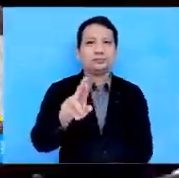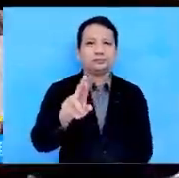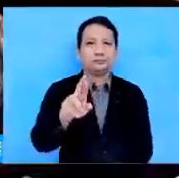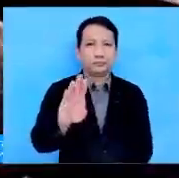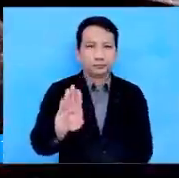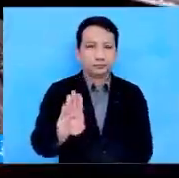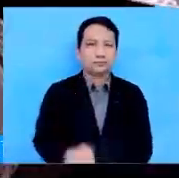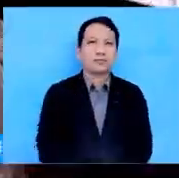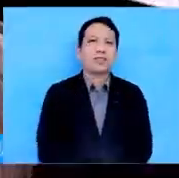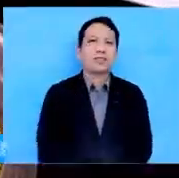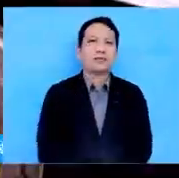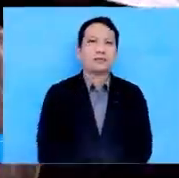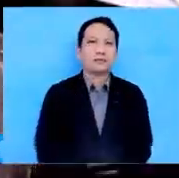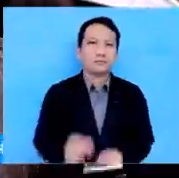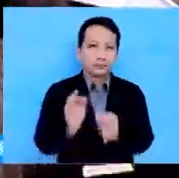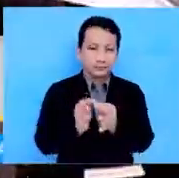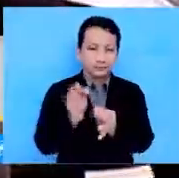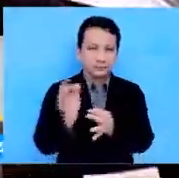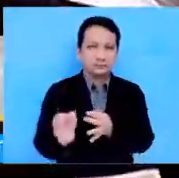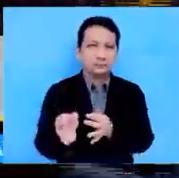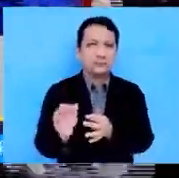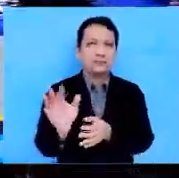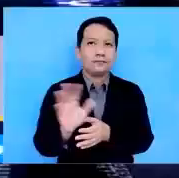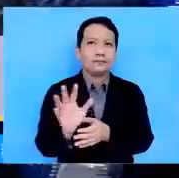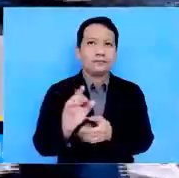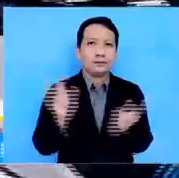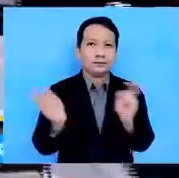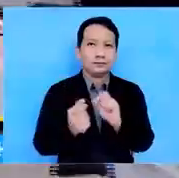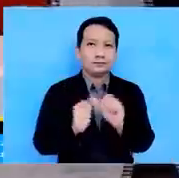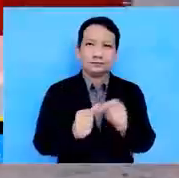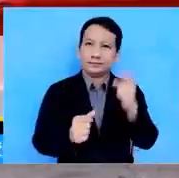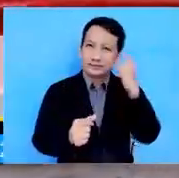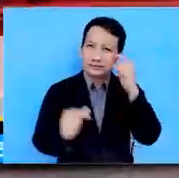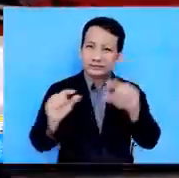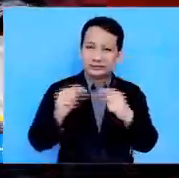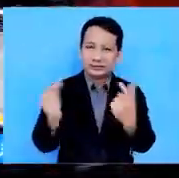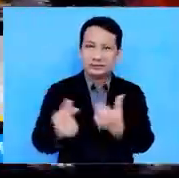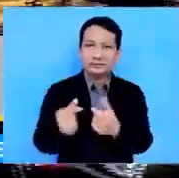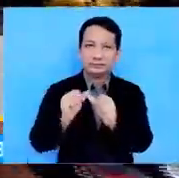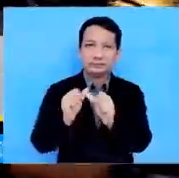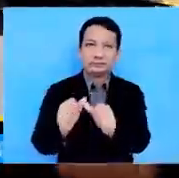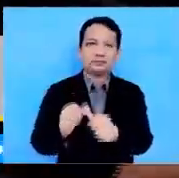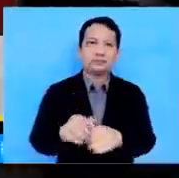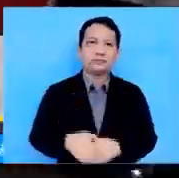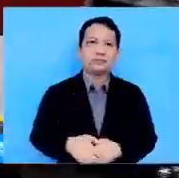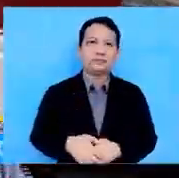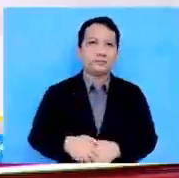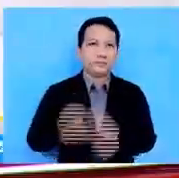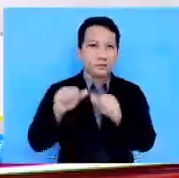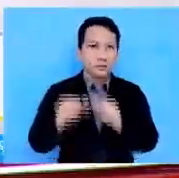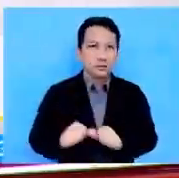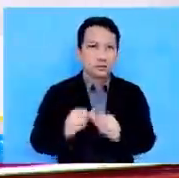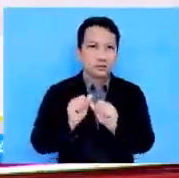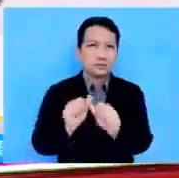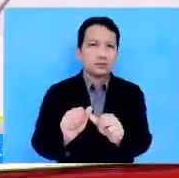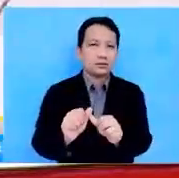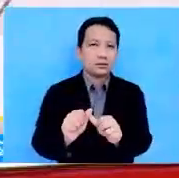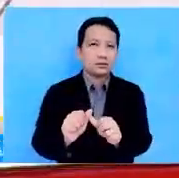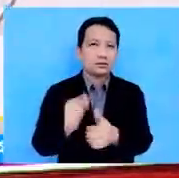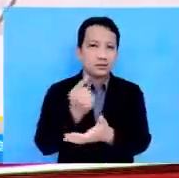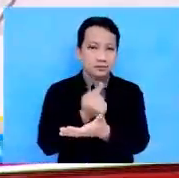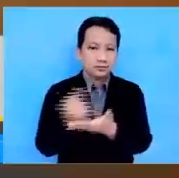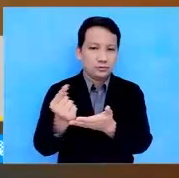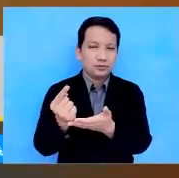Sa kabila naman ng extension, hindi pa rin nagbabago ang isip ng grupong manibela. Nanindigan silang tuloy ang isang linggong